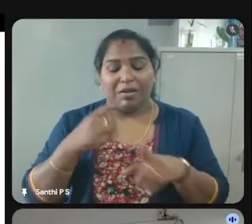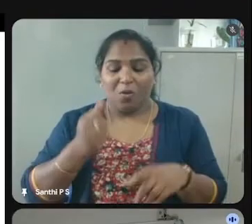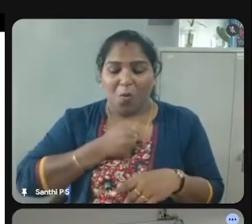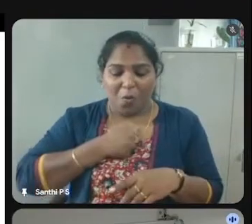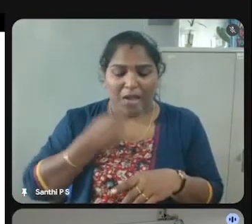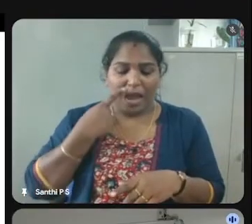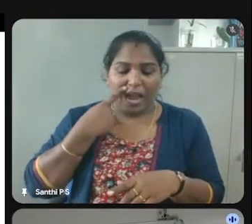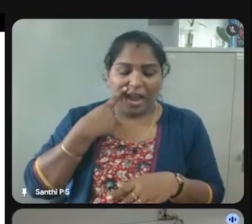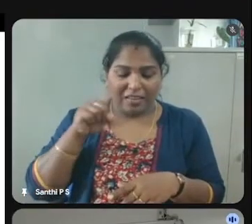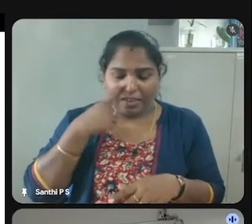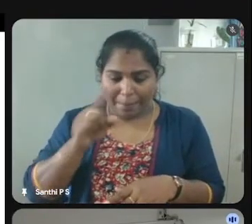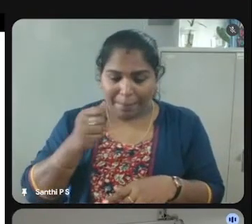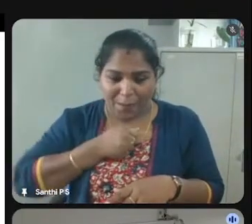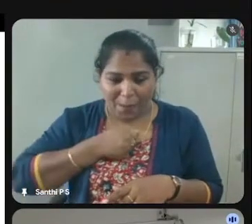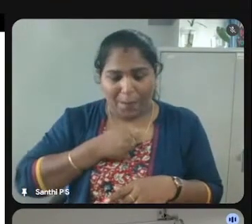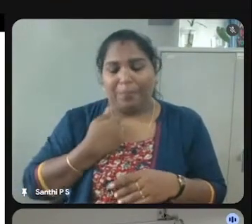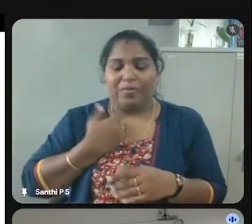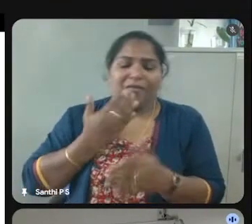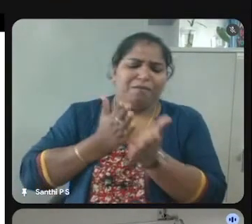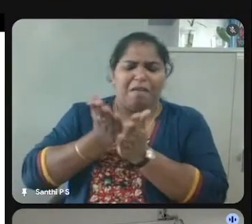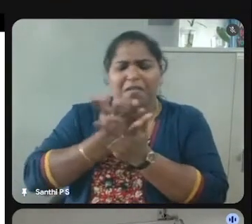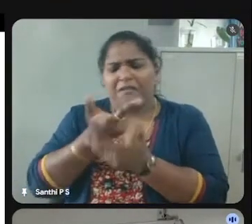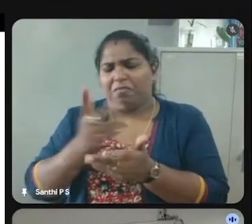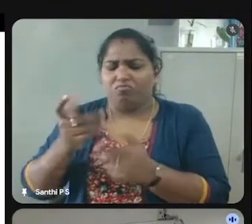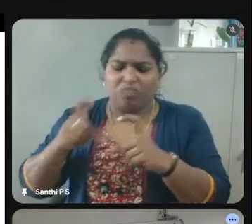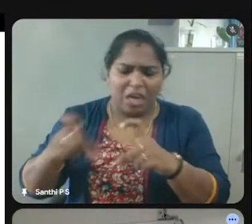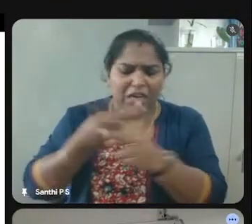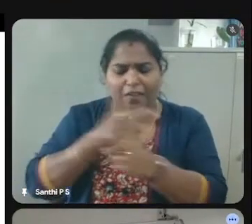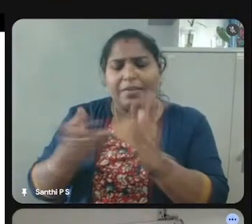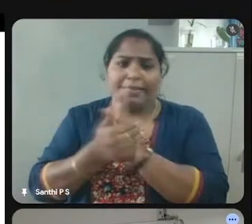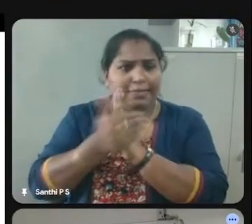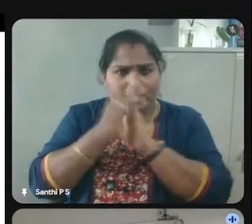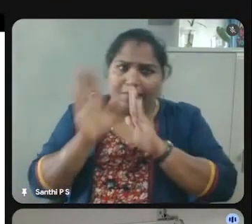മറ്റുള്ളവർ സംശയിക്കുന്നത്, നമ്മുടെ പേരന്റിങ് രീതികളെ കുറിച്ച് മറ്റുള്ളവർക്കുള്ള